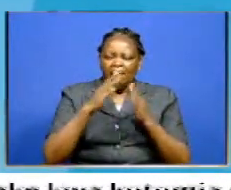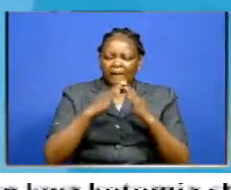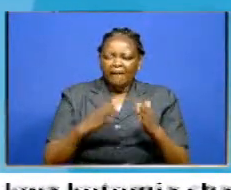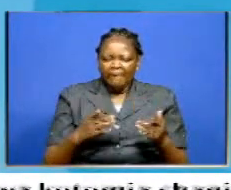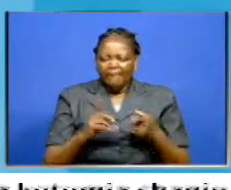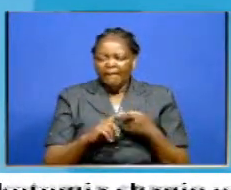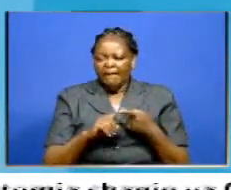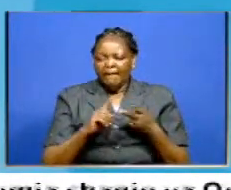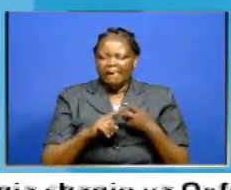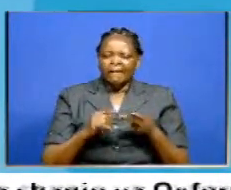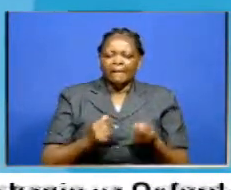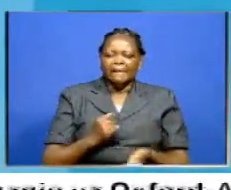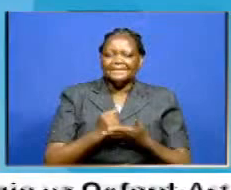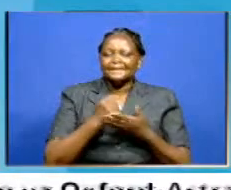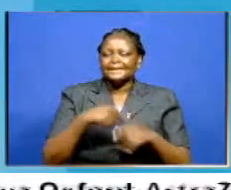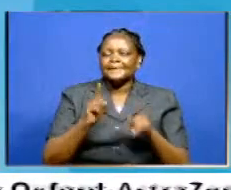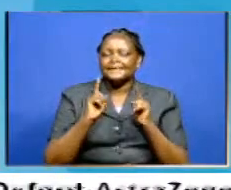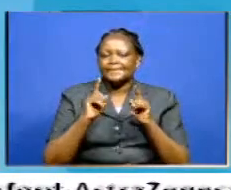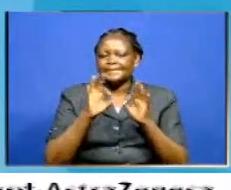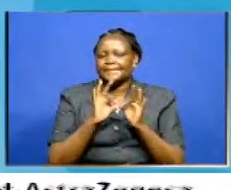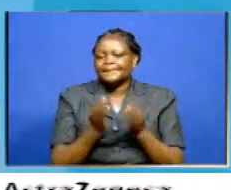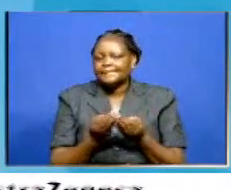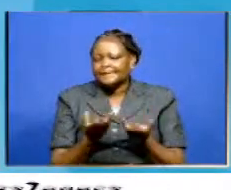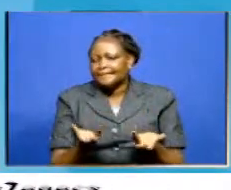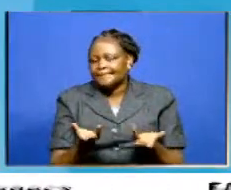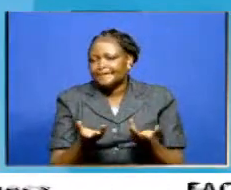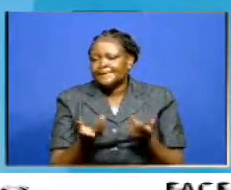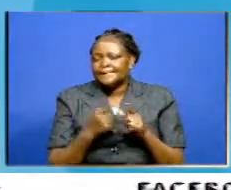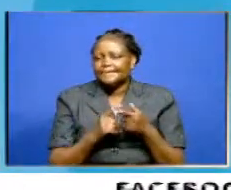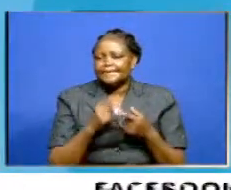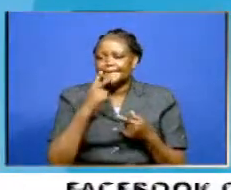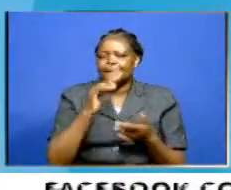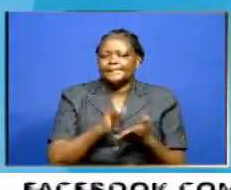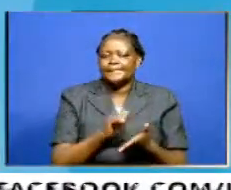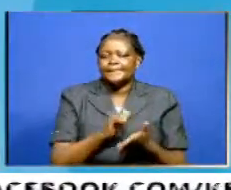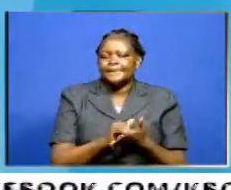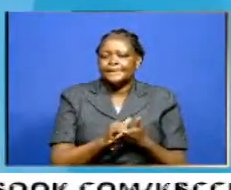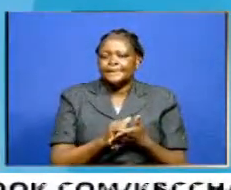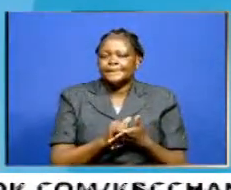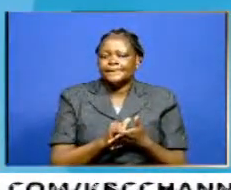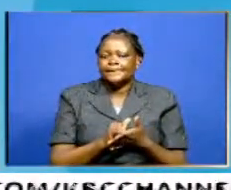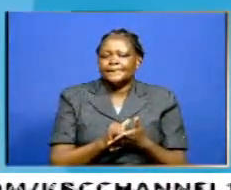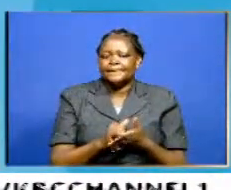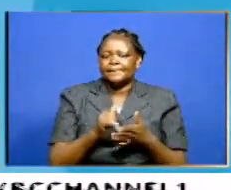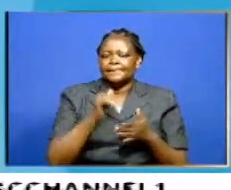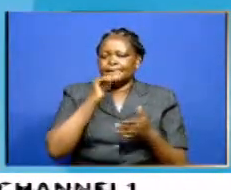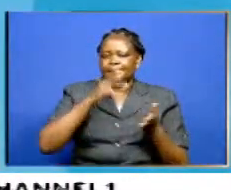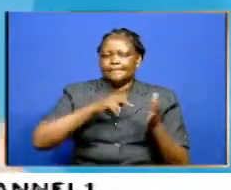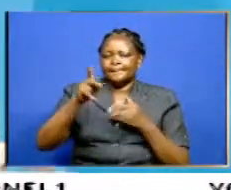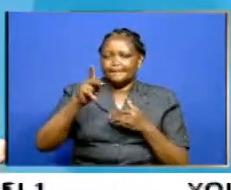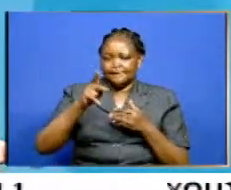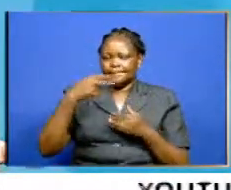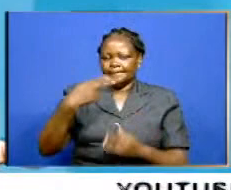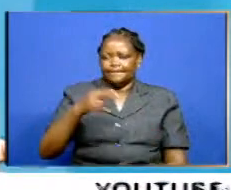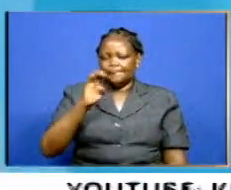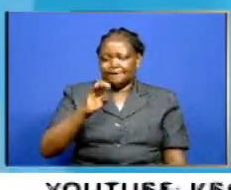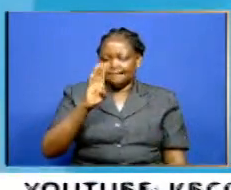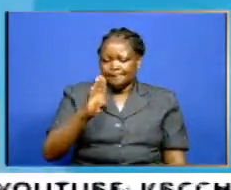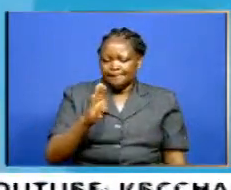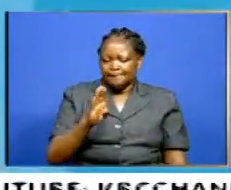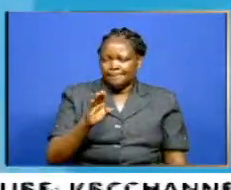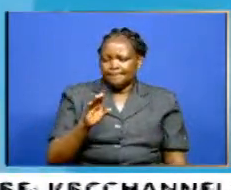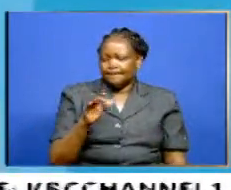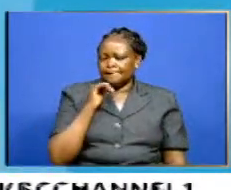anafaa ajisaidie maybe familia yake na nini. Unapata kwamba ile kutolipa ile pesa ya HELB si kwa hiari,